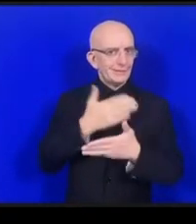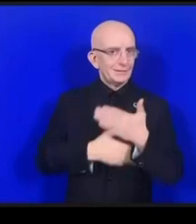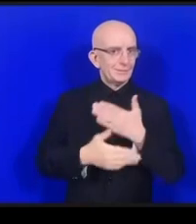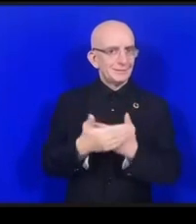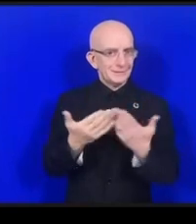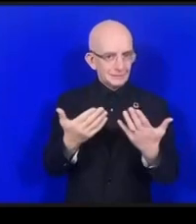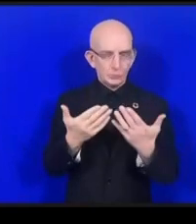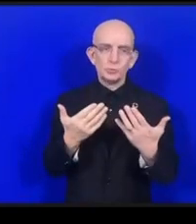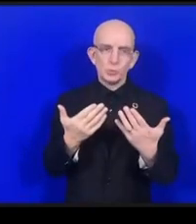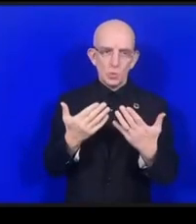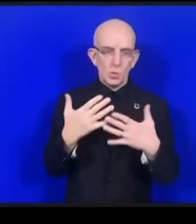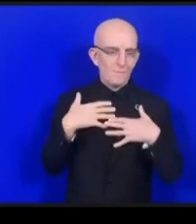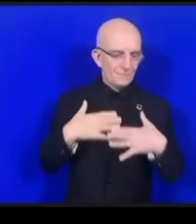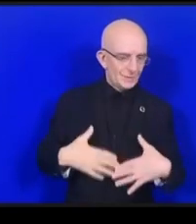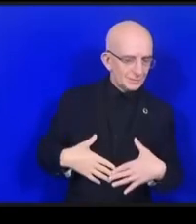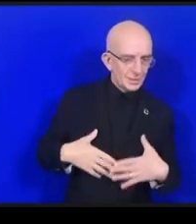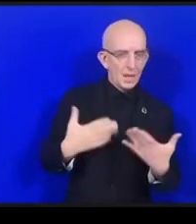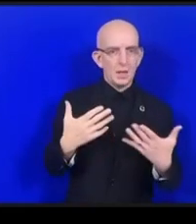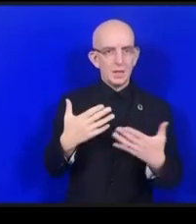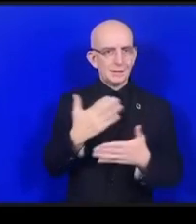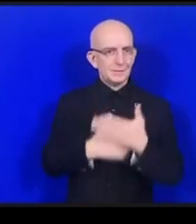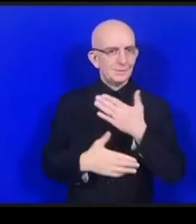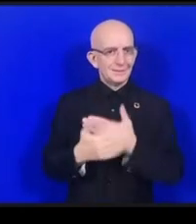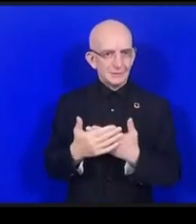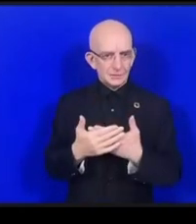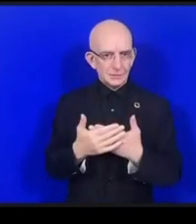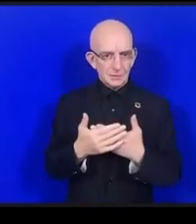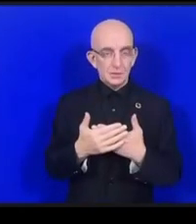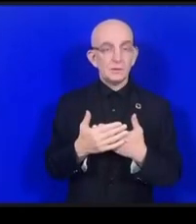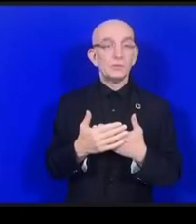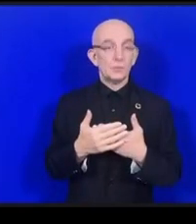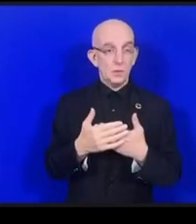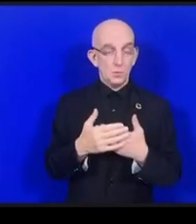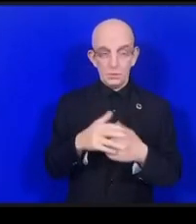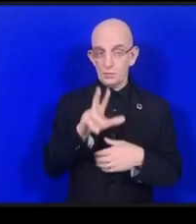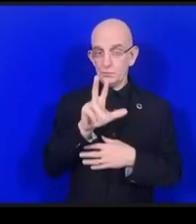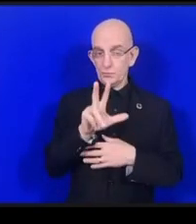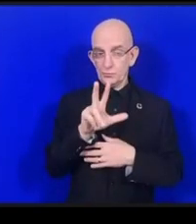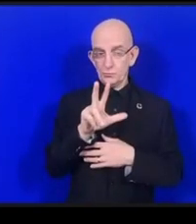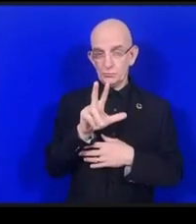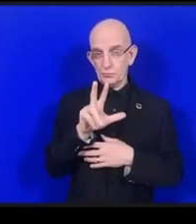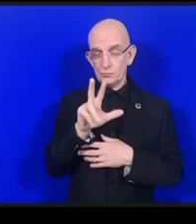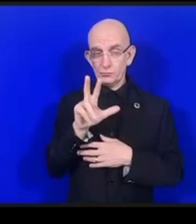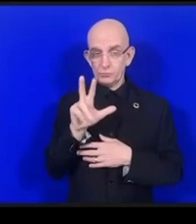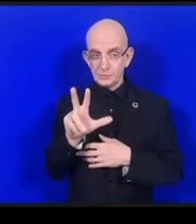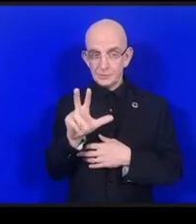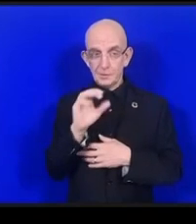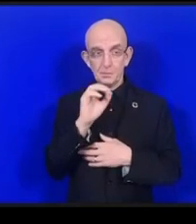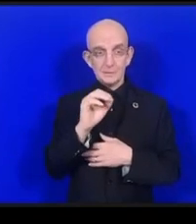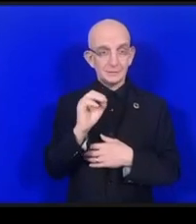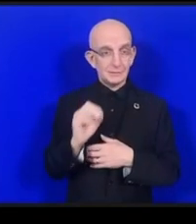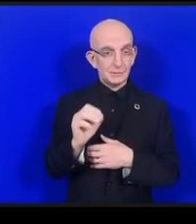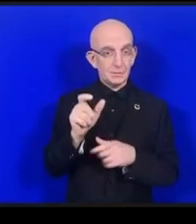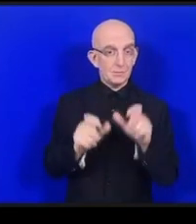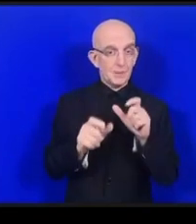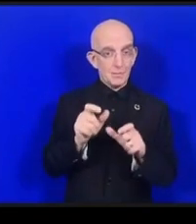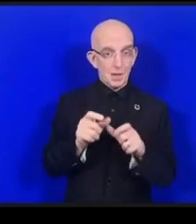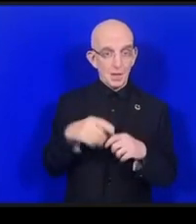особенности психического развития и физические инвалидности которые могут